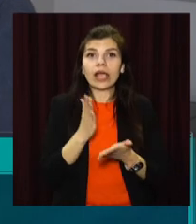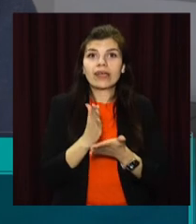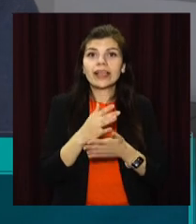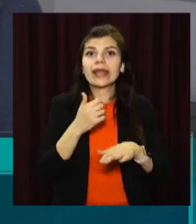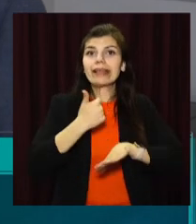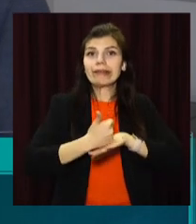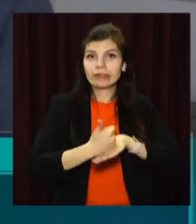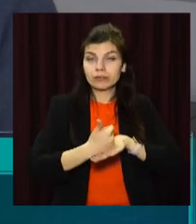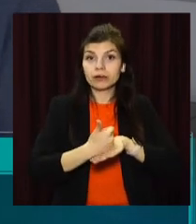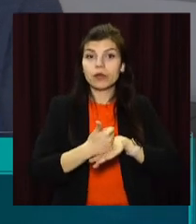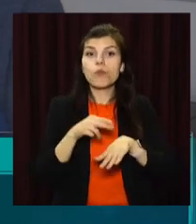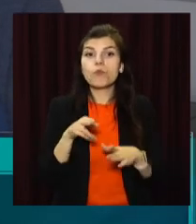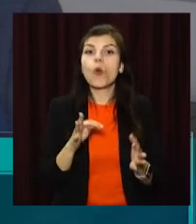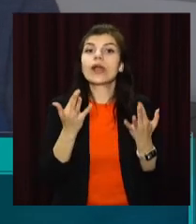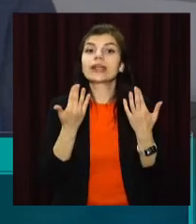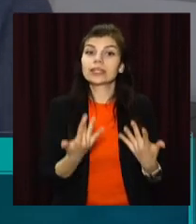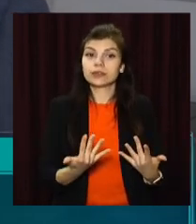лідерами по кількості